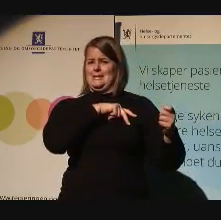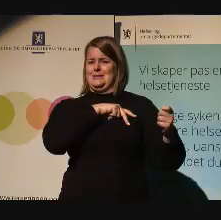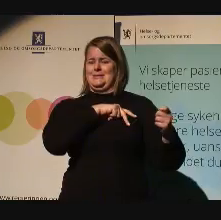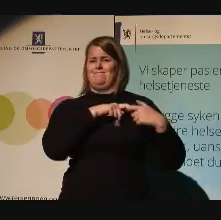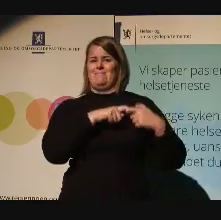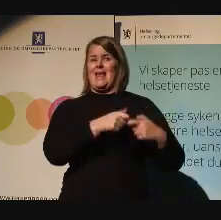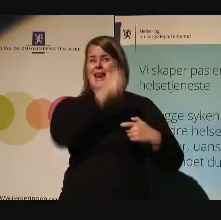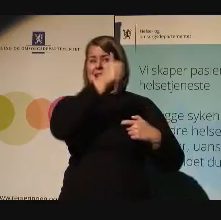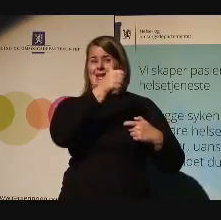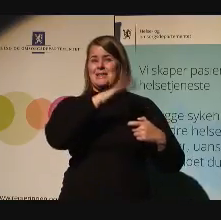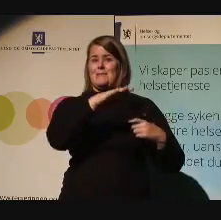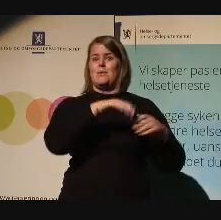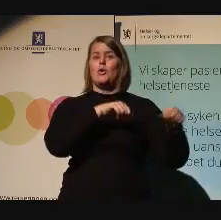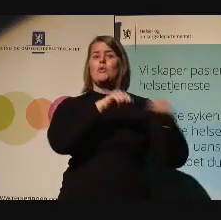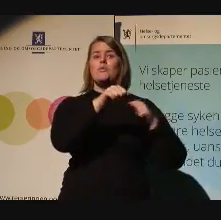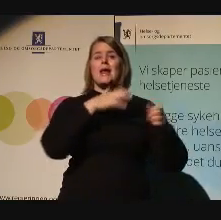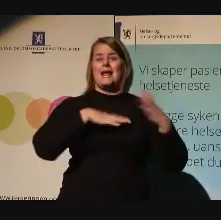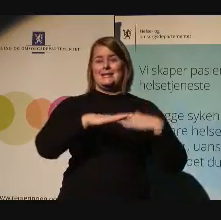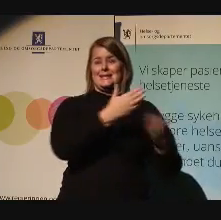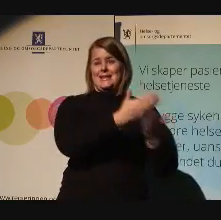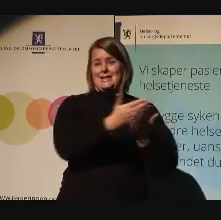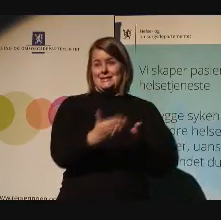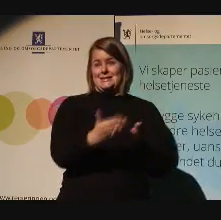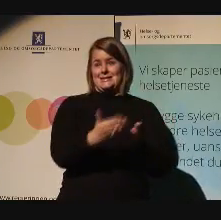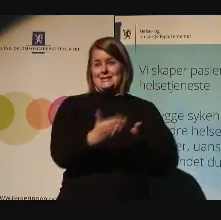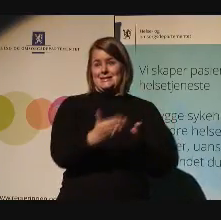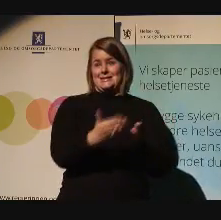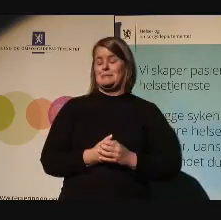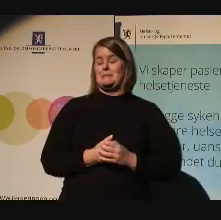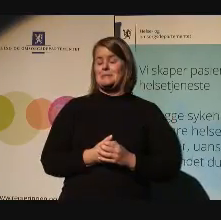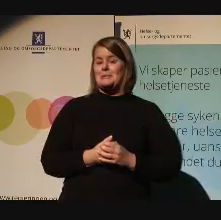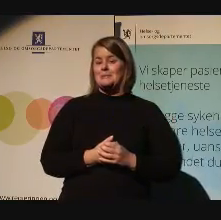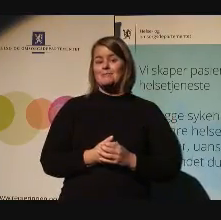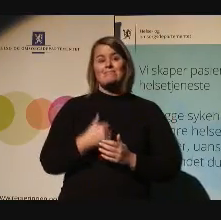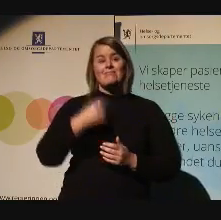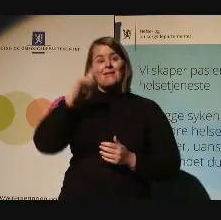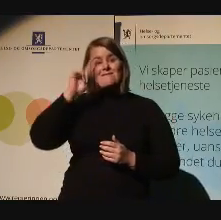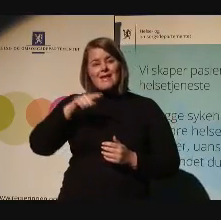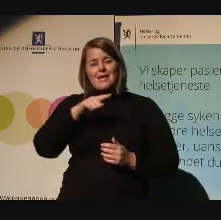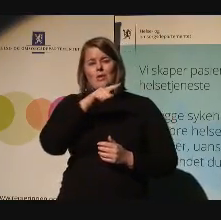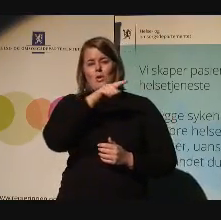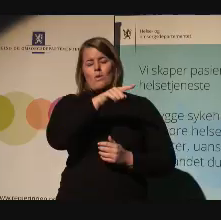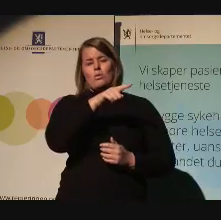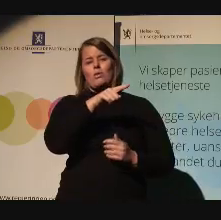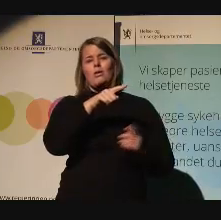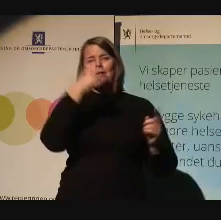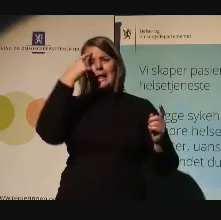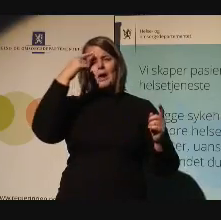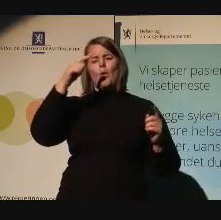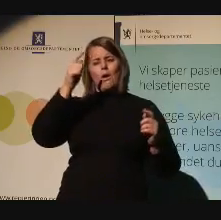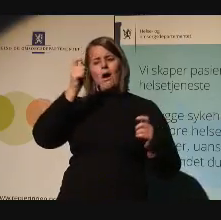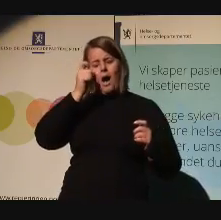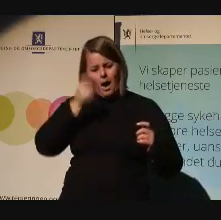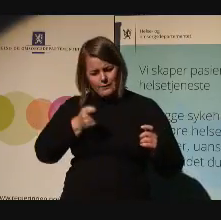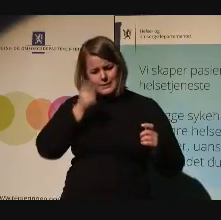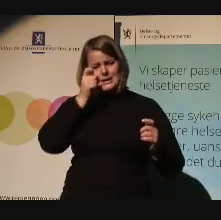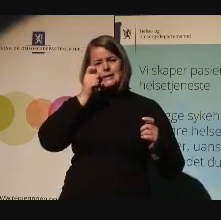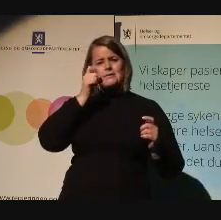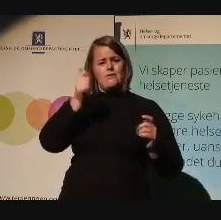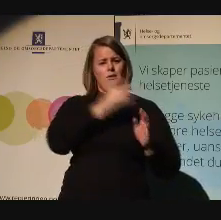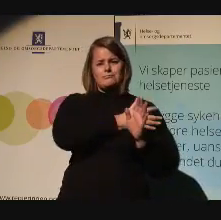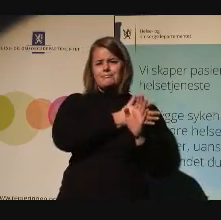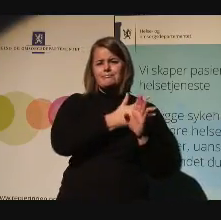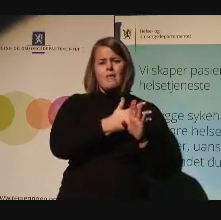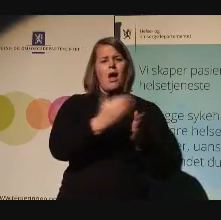ledelse i kommunehelsetjenesten. Jeg vet at Odny ser på dette som en anerkjennelse for alt arbeid som alle